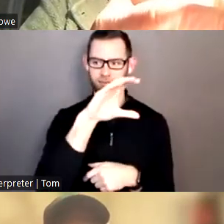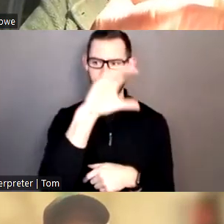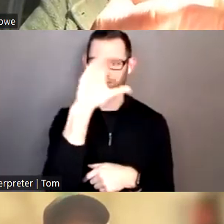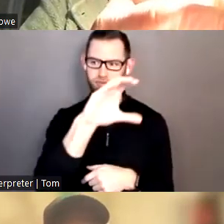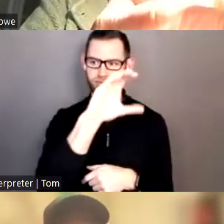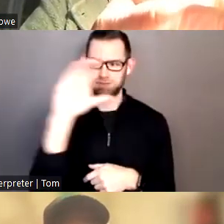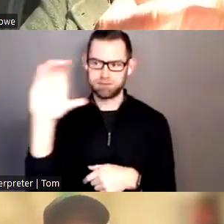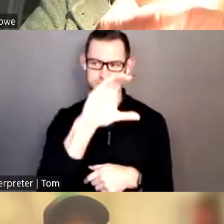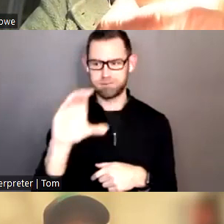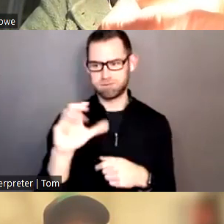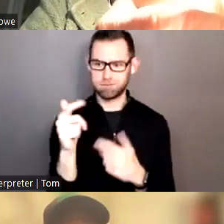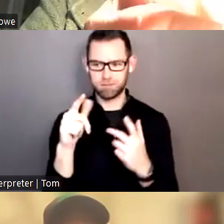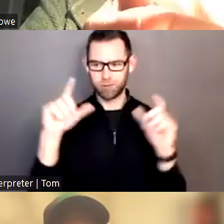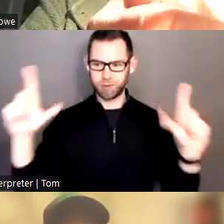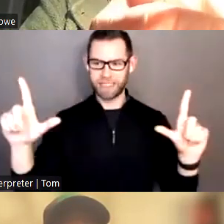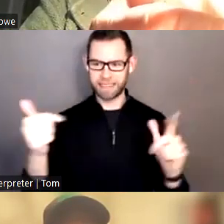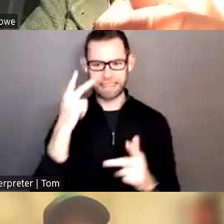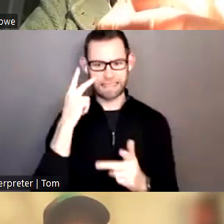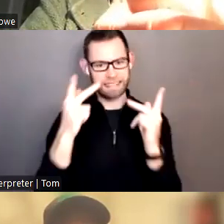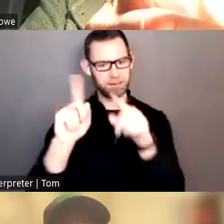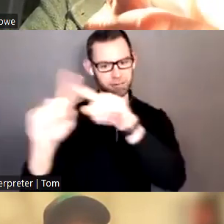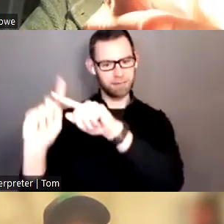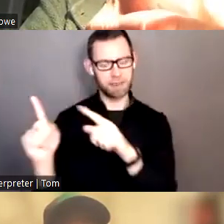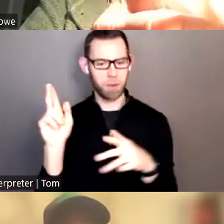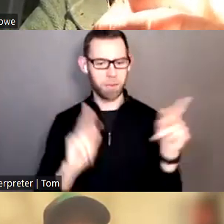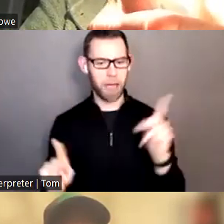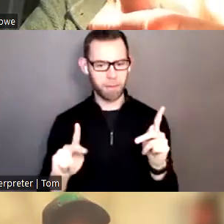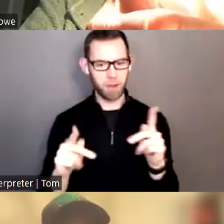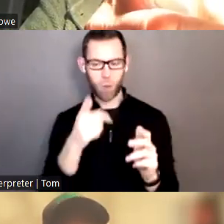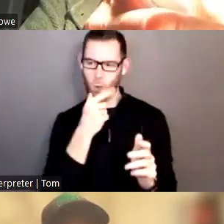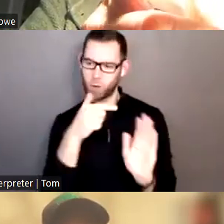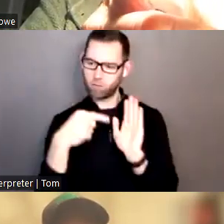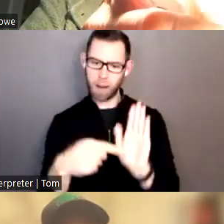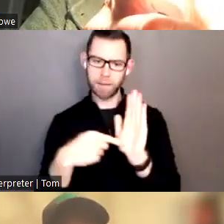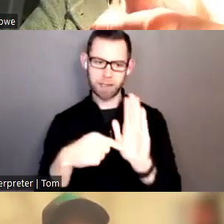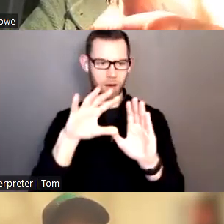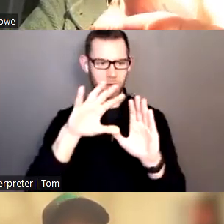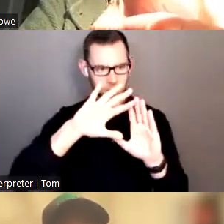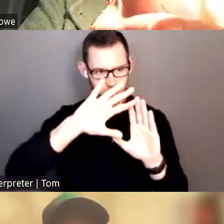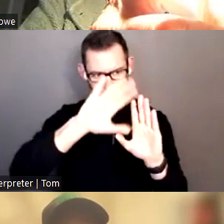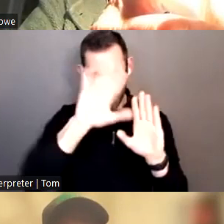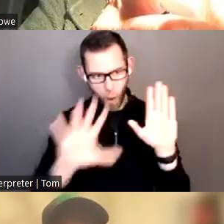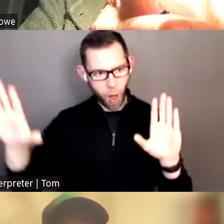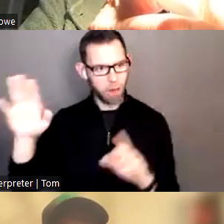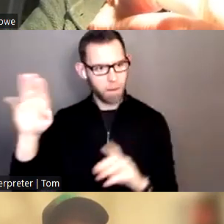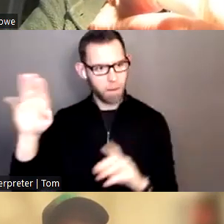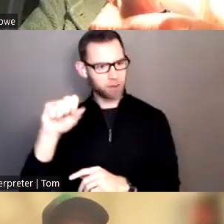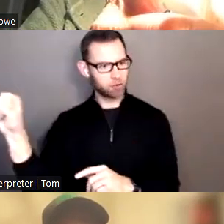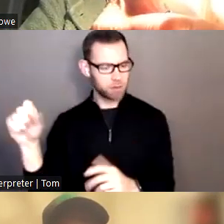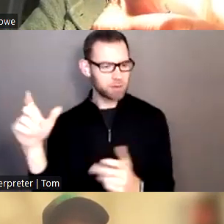pour nous et quand ça pour voir différents groupes, monde qui représentait